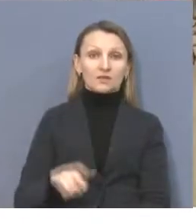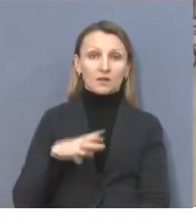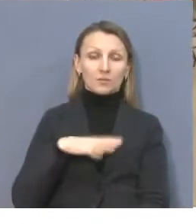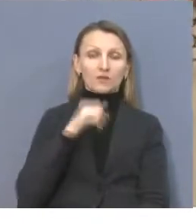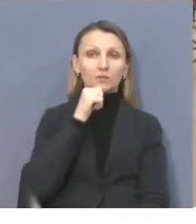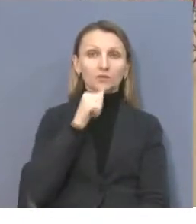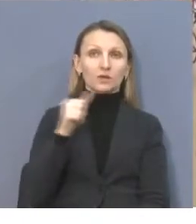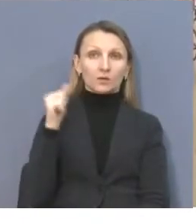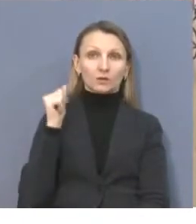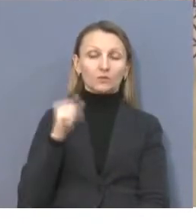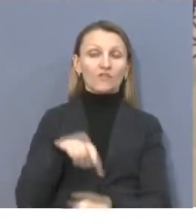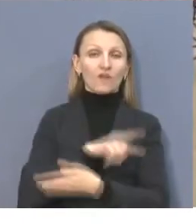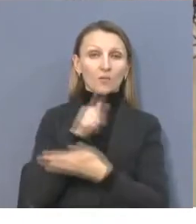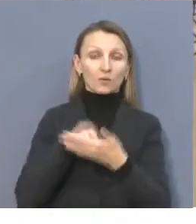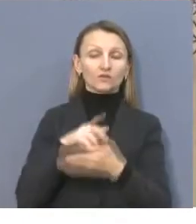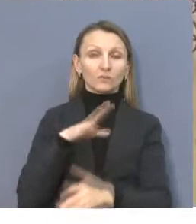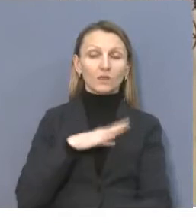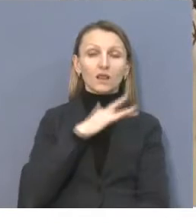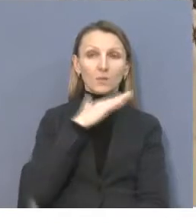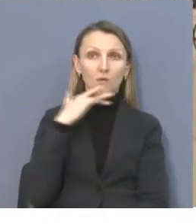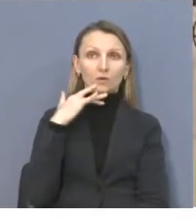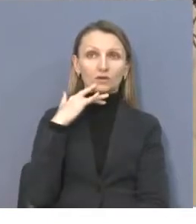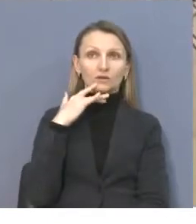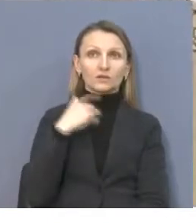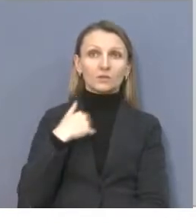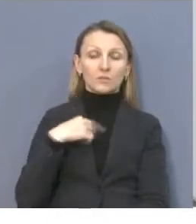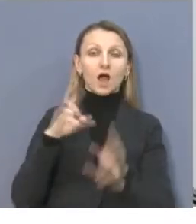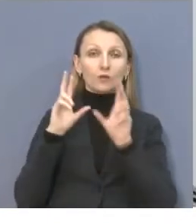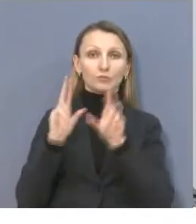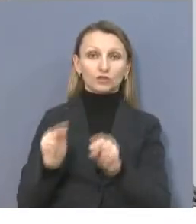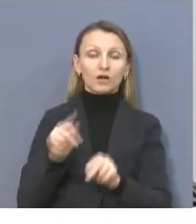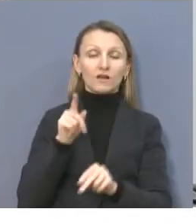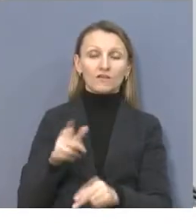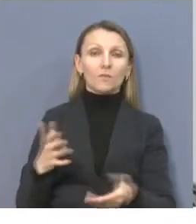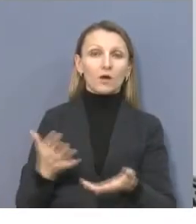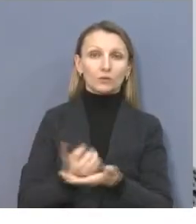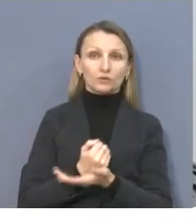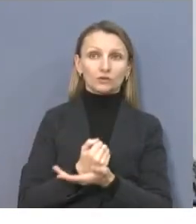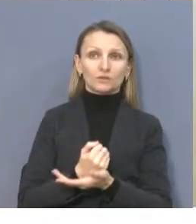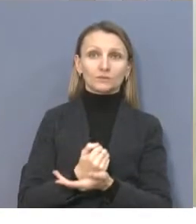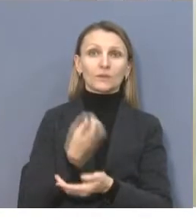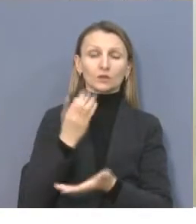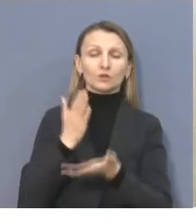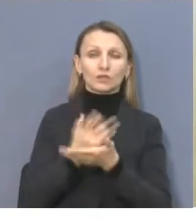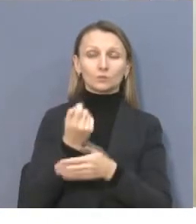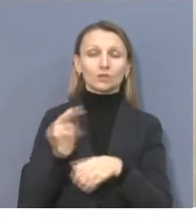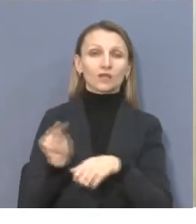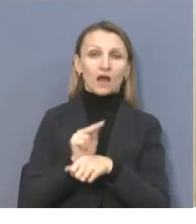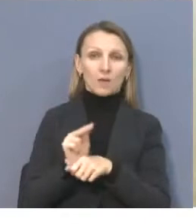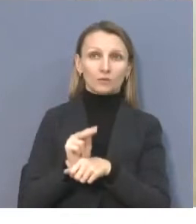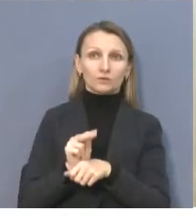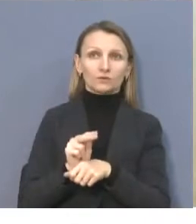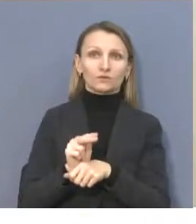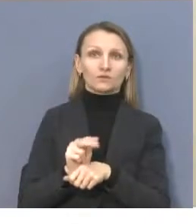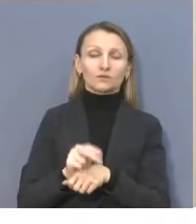столько вопросов не задавали ну наконец-то помещали получили что делаем еще до работы но и принципе можно